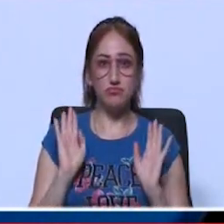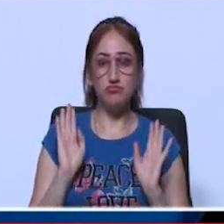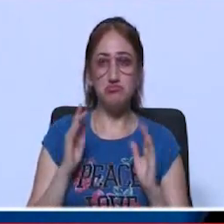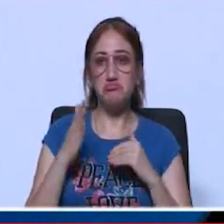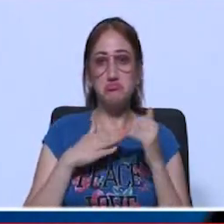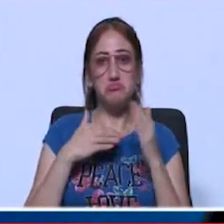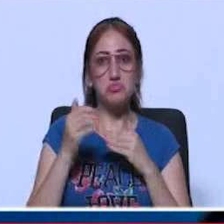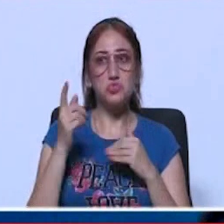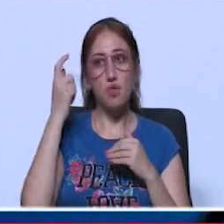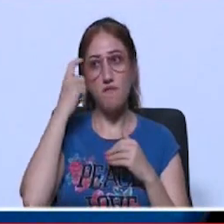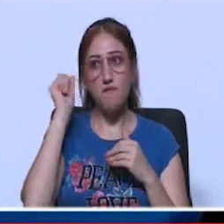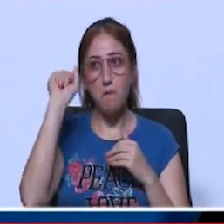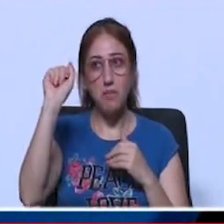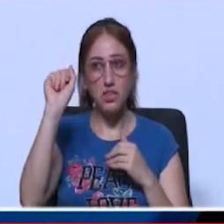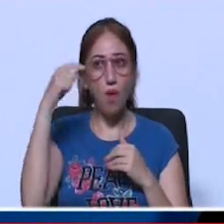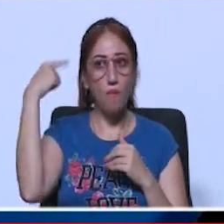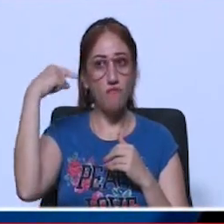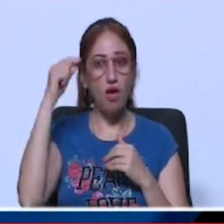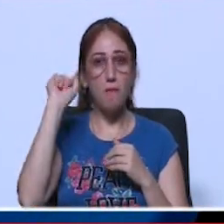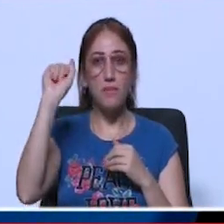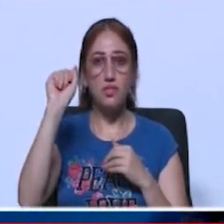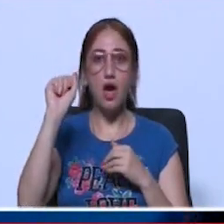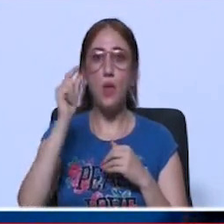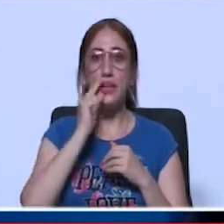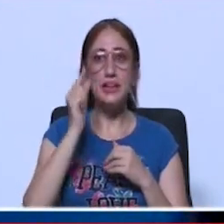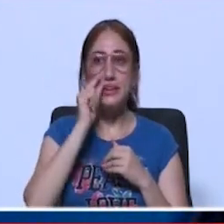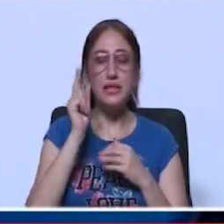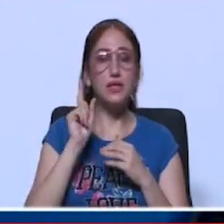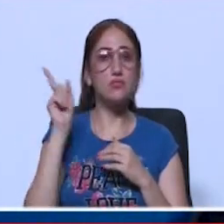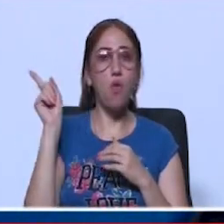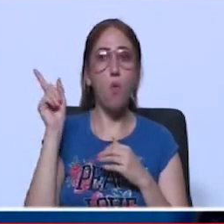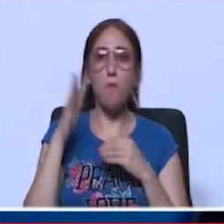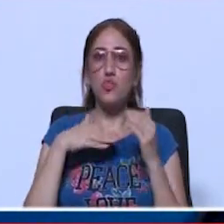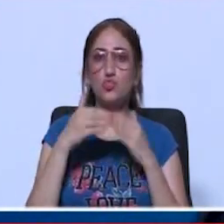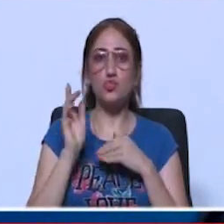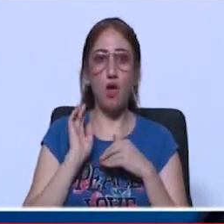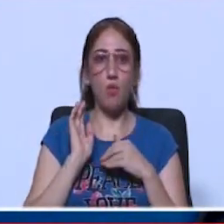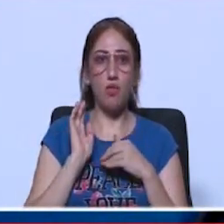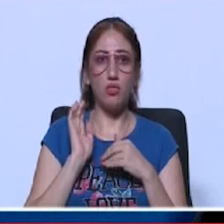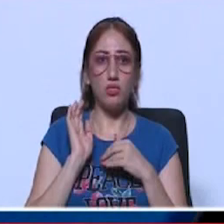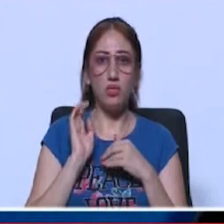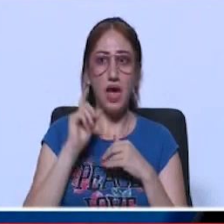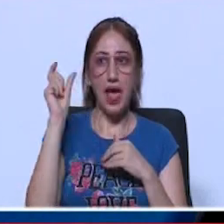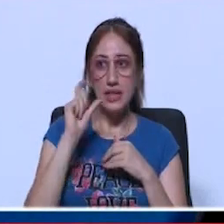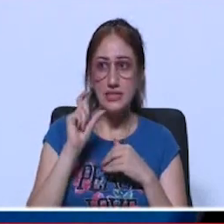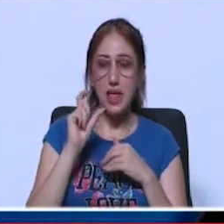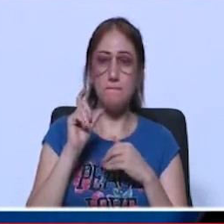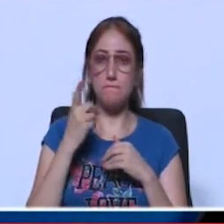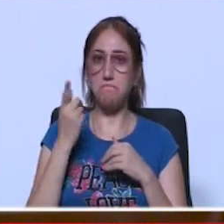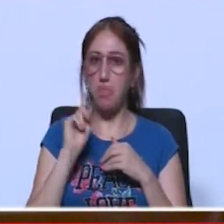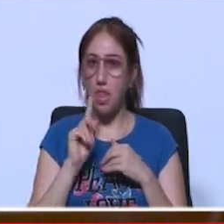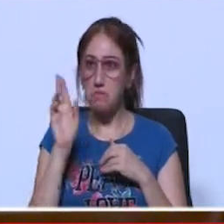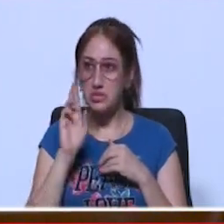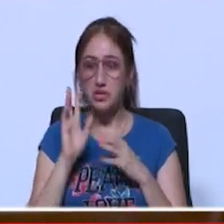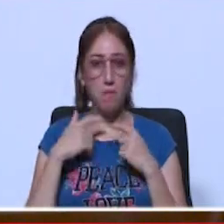فيه باي فكر هو فيه باي شكل هو فيه لكن انا ماعرفش حكايه انه اسلم او ما اسلمش او